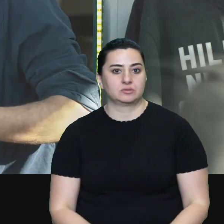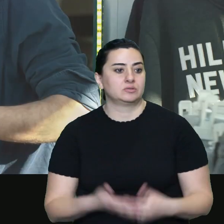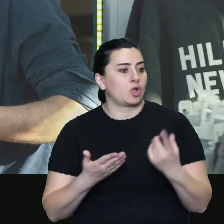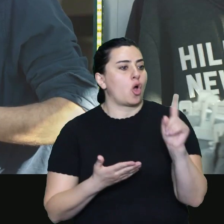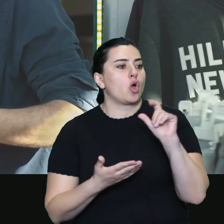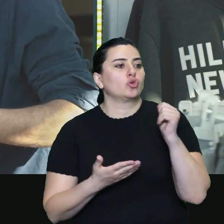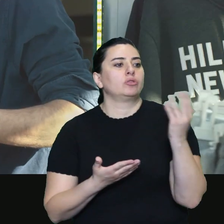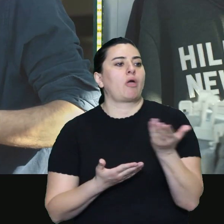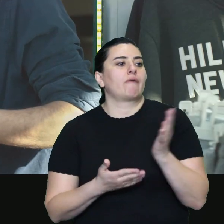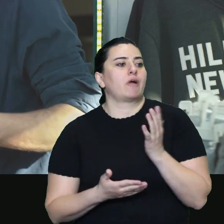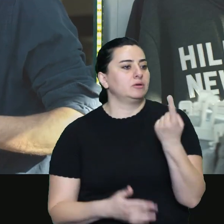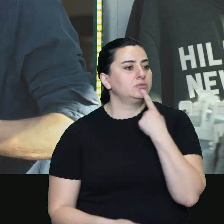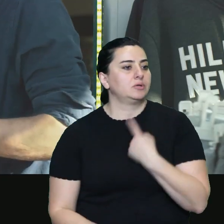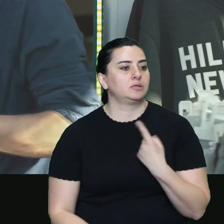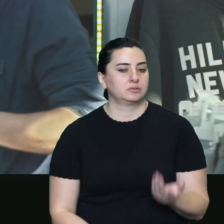gün var dedin.